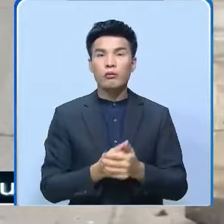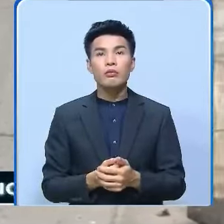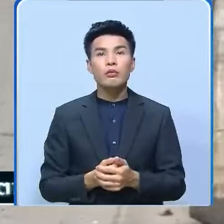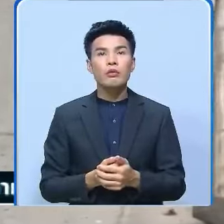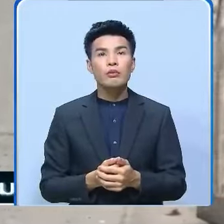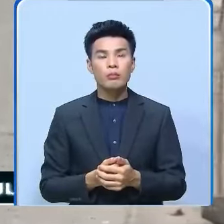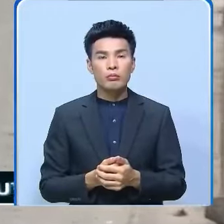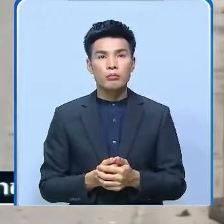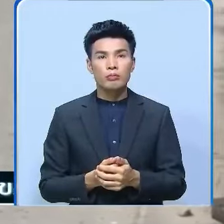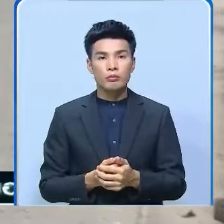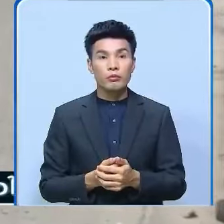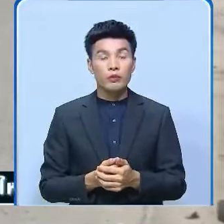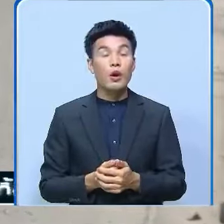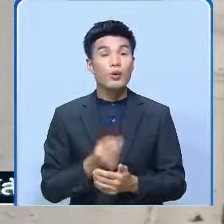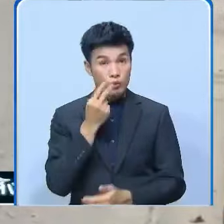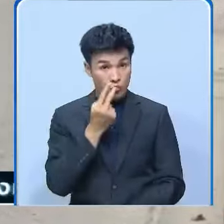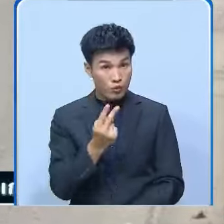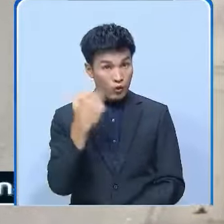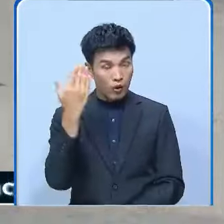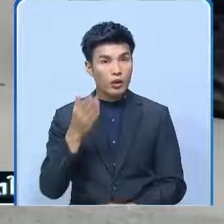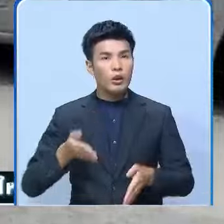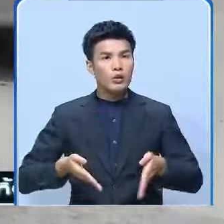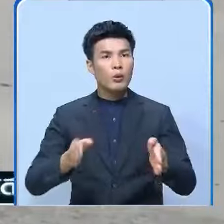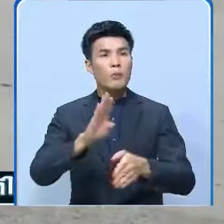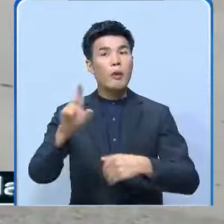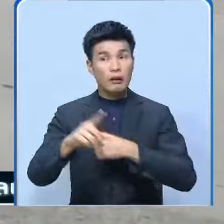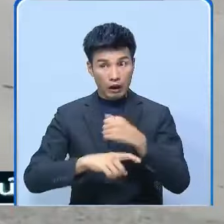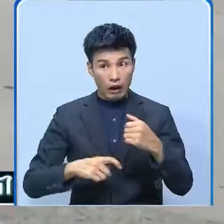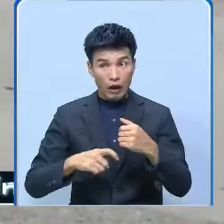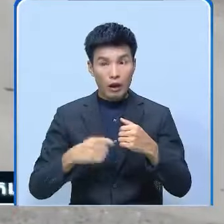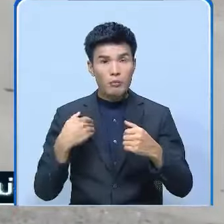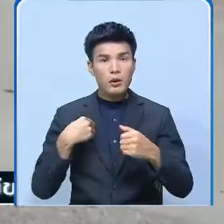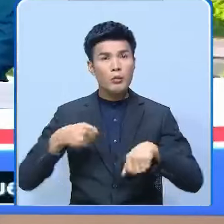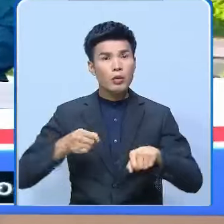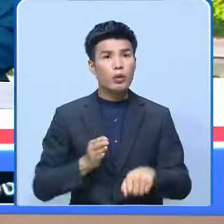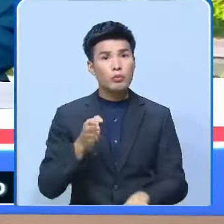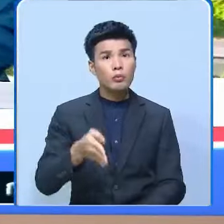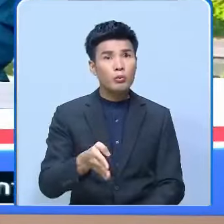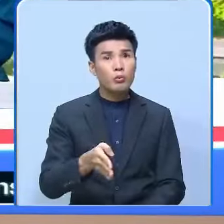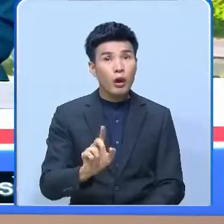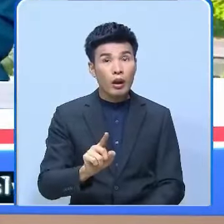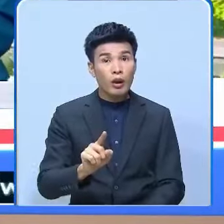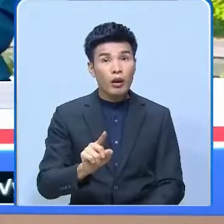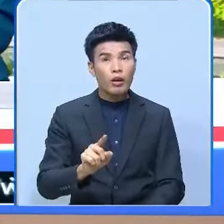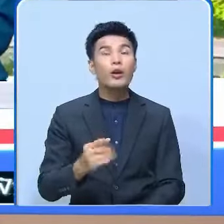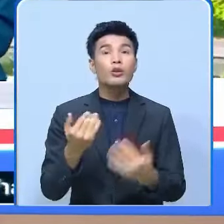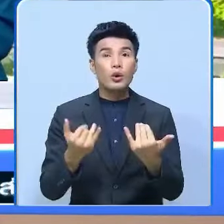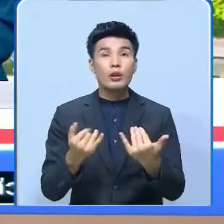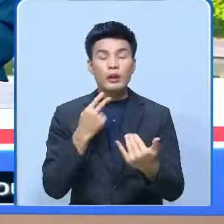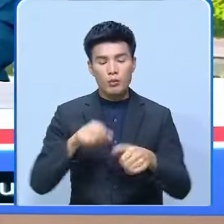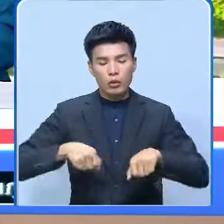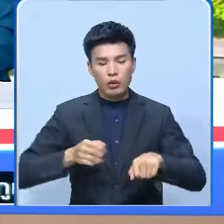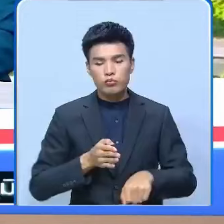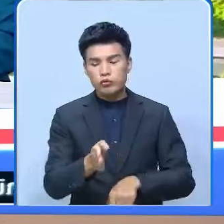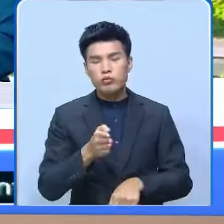ะไปดูว่าบางนาตราดเขาใหรถจักรยานยนต์เข้าไปวิ่งกันหรือเปล่าเพราะเขาบอกปัจจุบันนี้เห็นรถมอเตอร์ไซค์วิ่